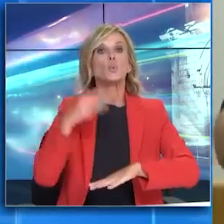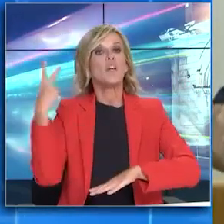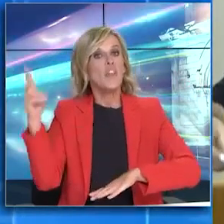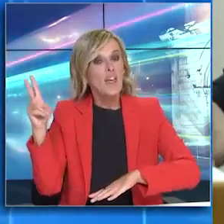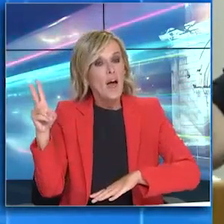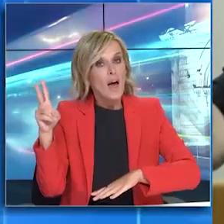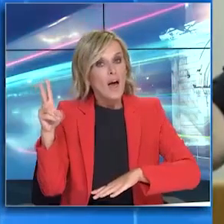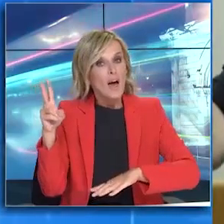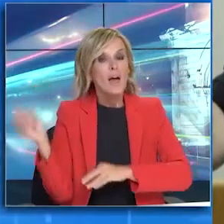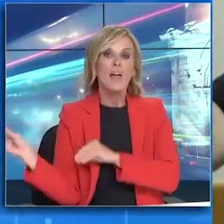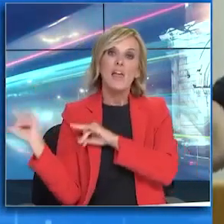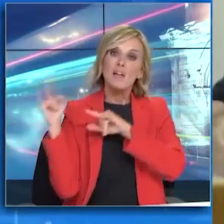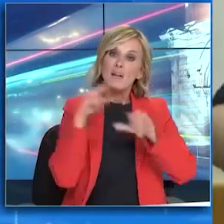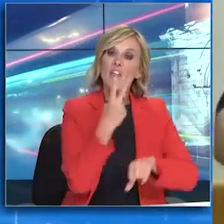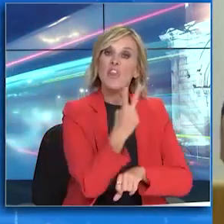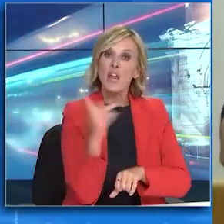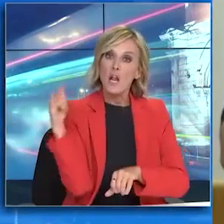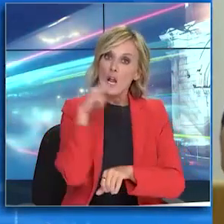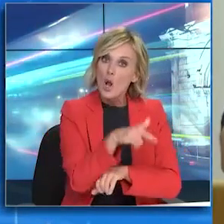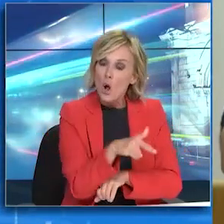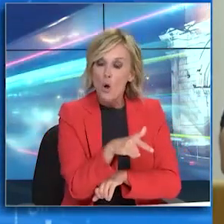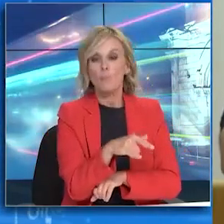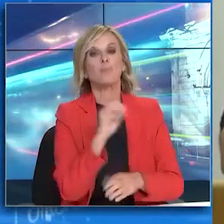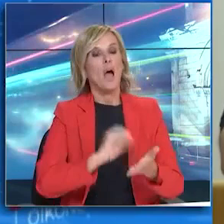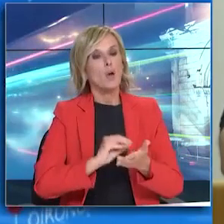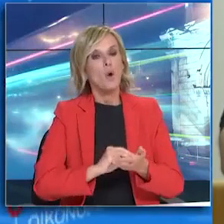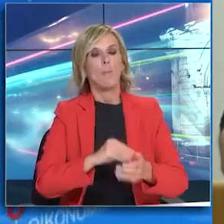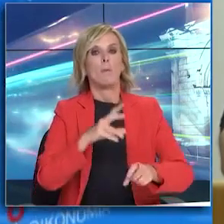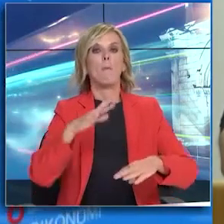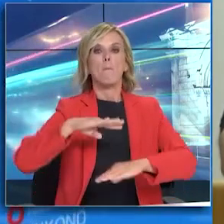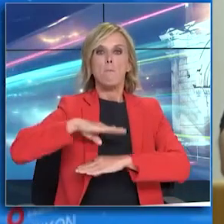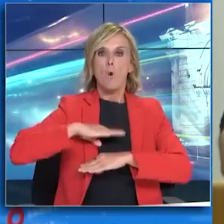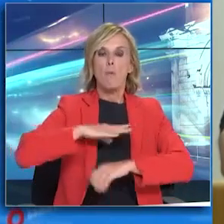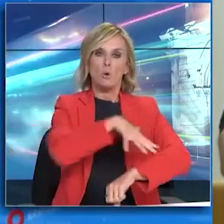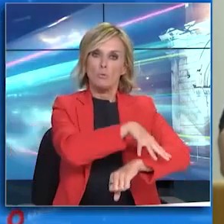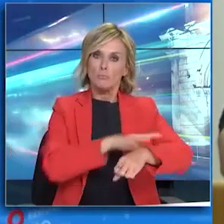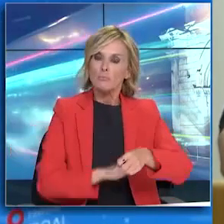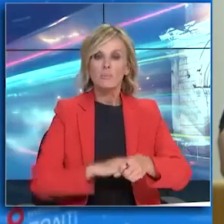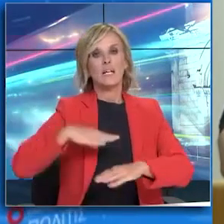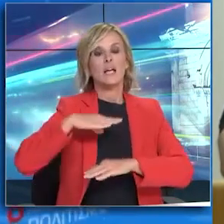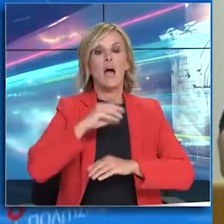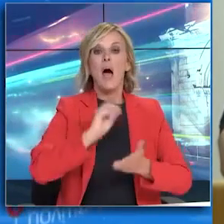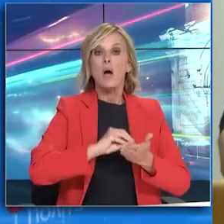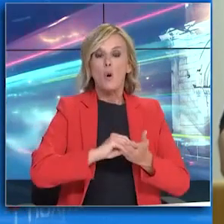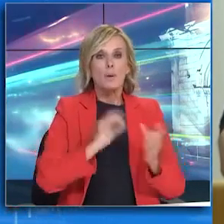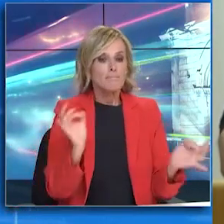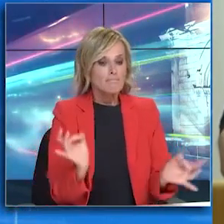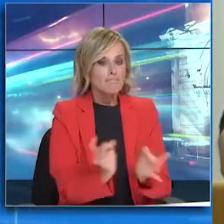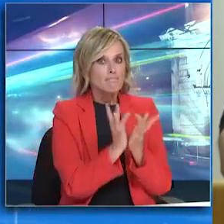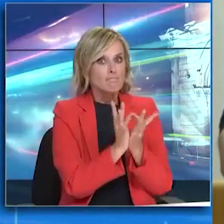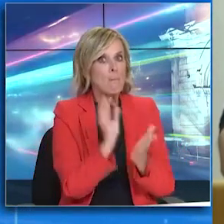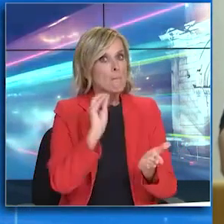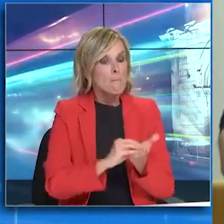Μπέρι F200. Οι δυνάμεις του λιμενικού και του πολεμικού ναυτικού παραμένουν σε ετοιμότητα για το ενδεχόμενο προληπτικών